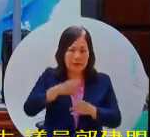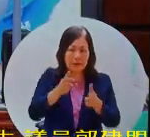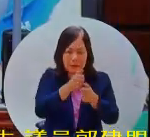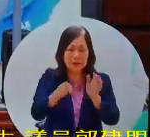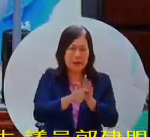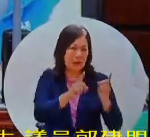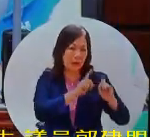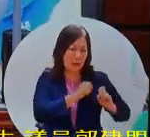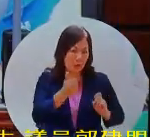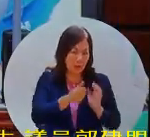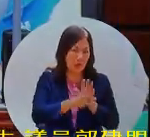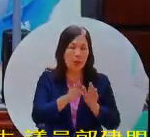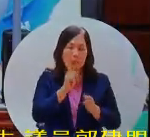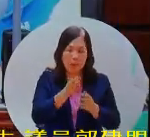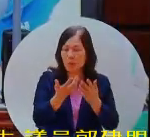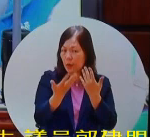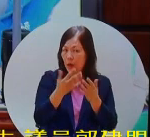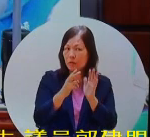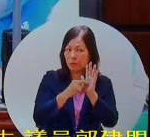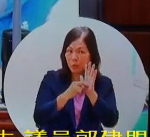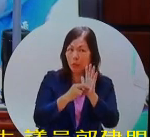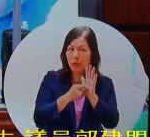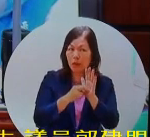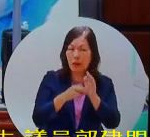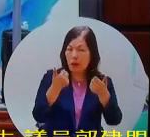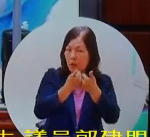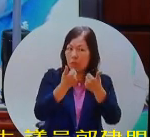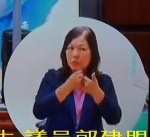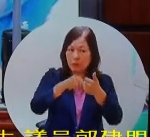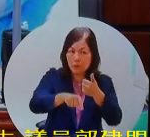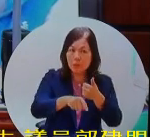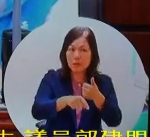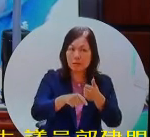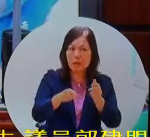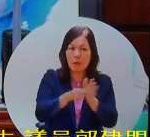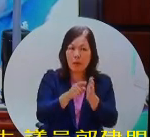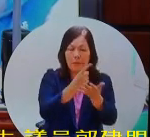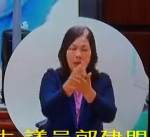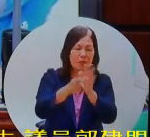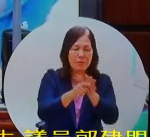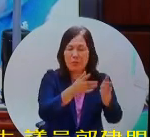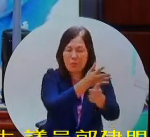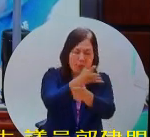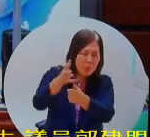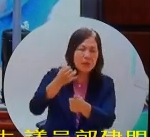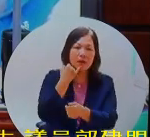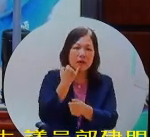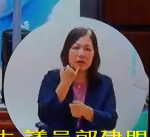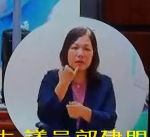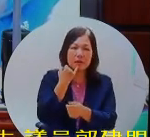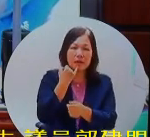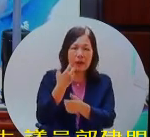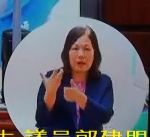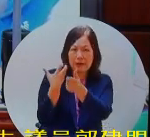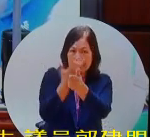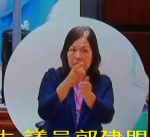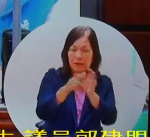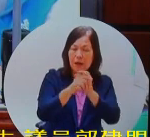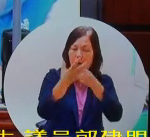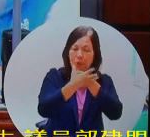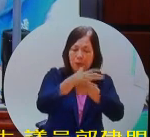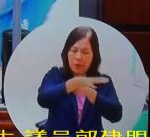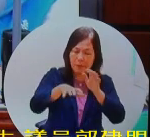才已经把原因上面讲过了。那在公听会的时候，我们可以百花齐放。接下来，我请责成最重要的环保局王局